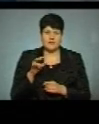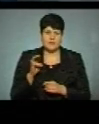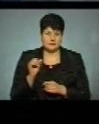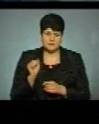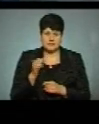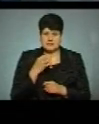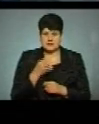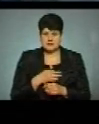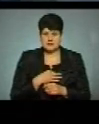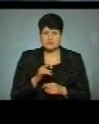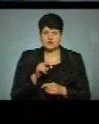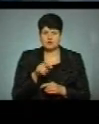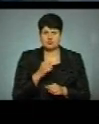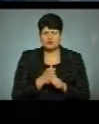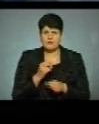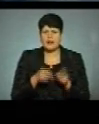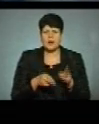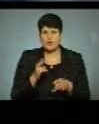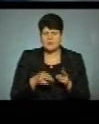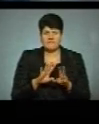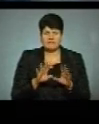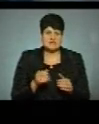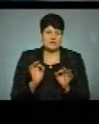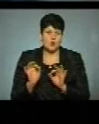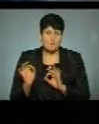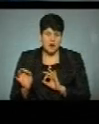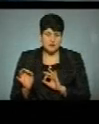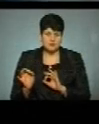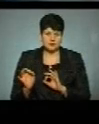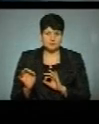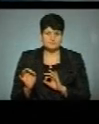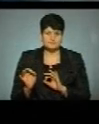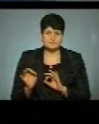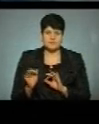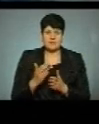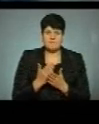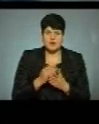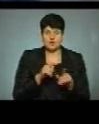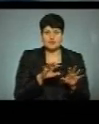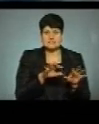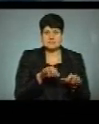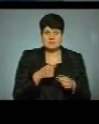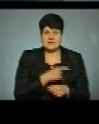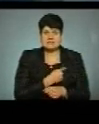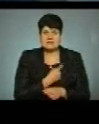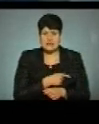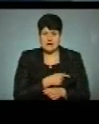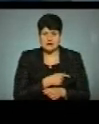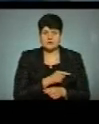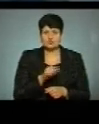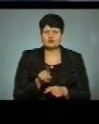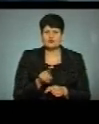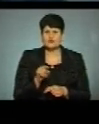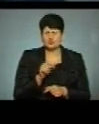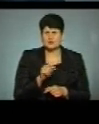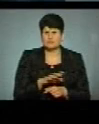сказала, що йому зробили операцію, все нормально, що мають його забирати з лікарні, тому що тоді